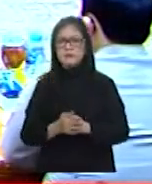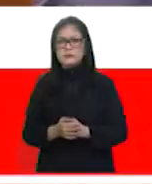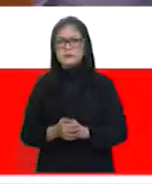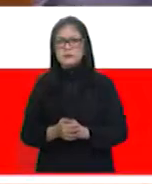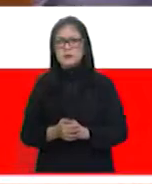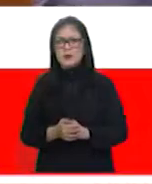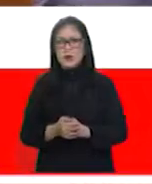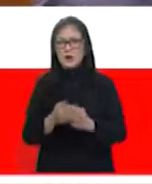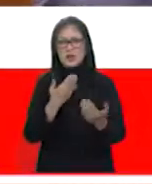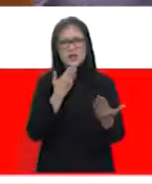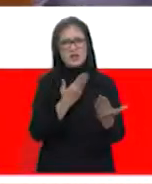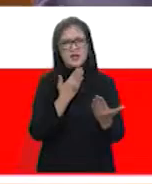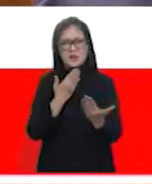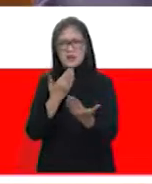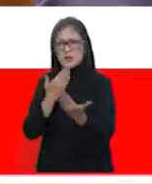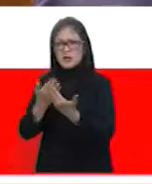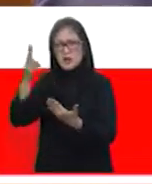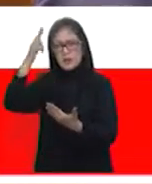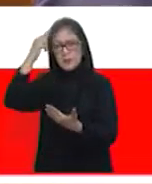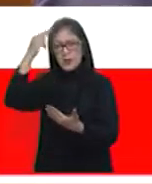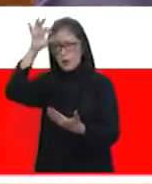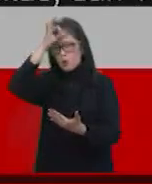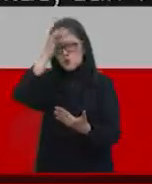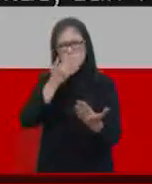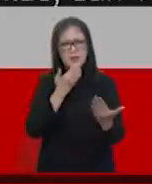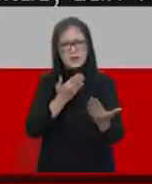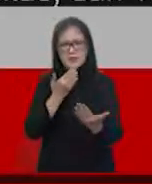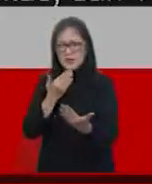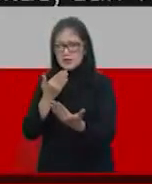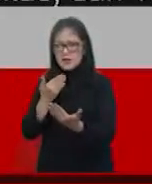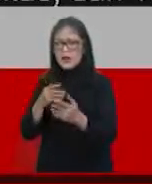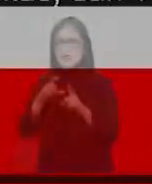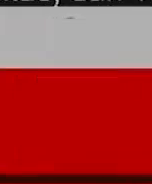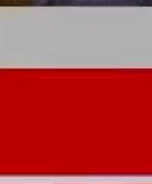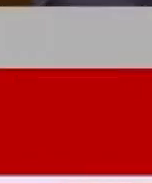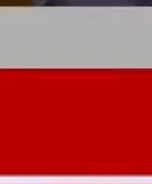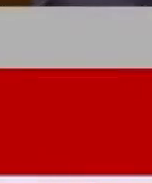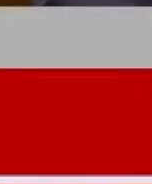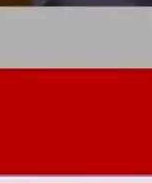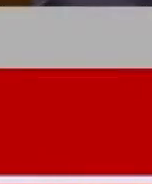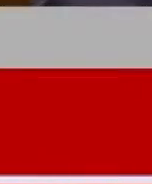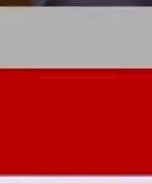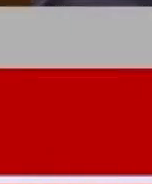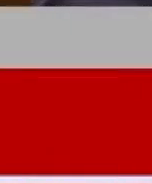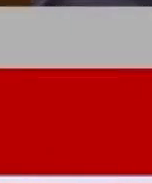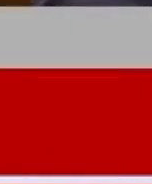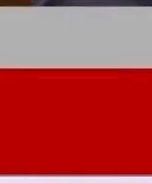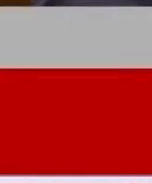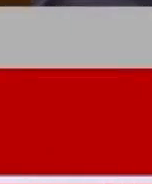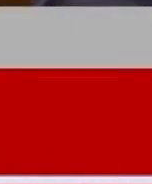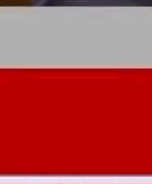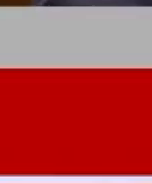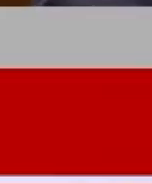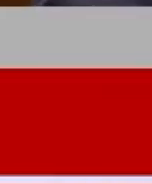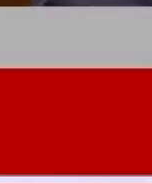Desmond mencecar Kapolri Jenderal Listio Sigit Prabowo terkait beredarnya diagram-diagram, termasuk viralnya diagram konsorsium